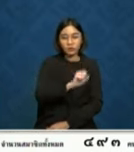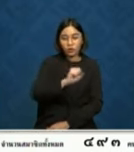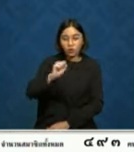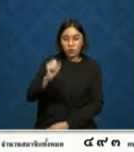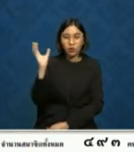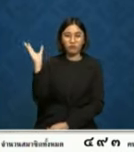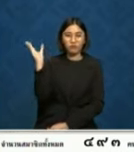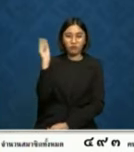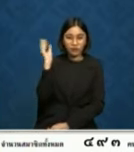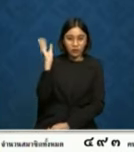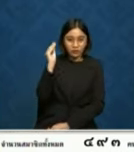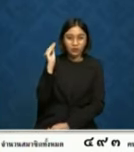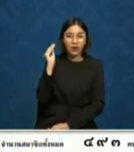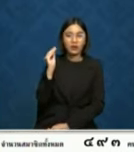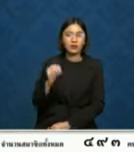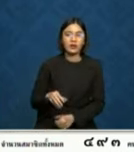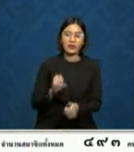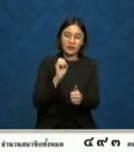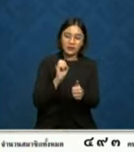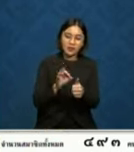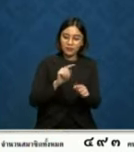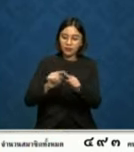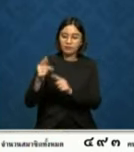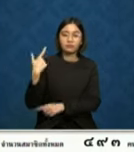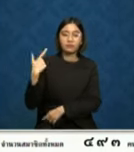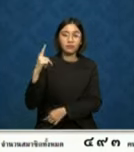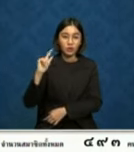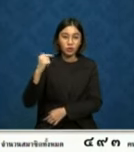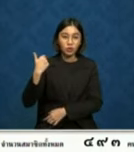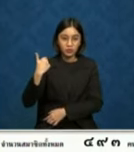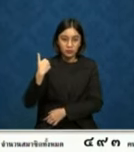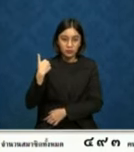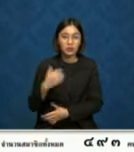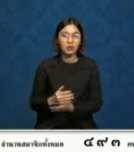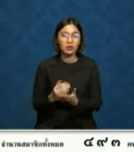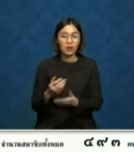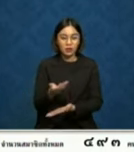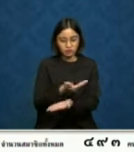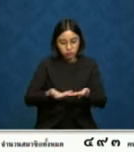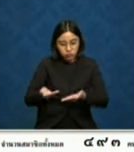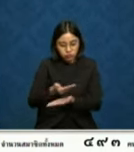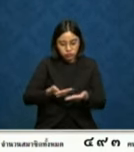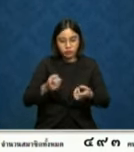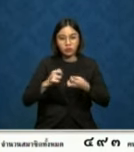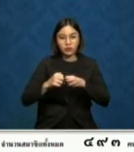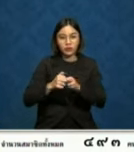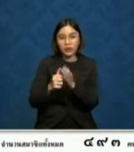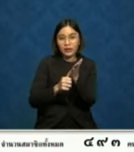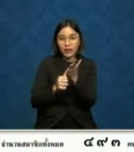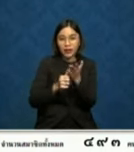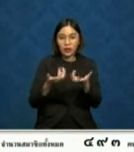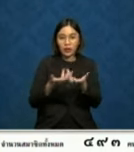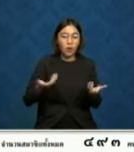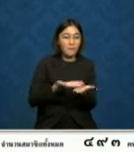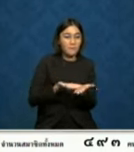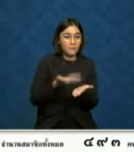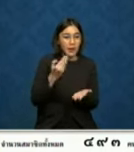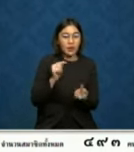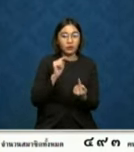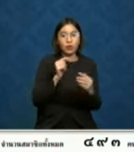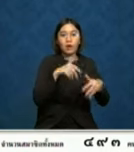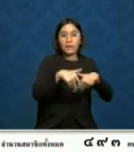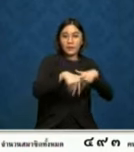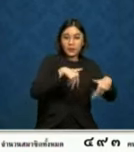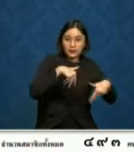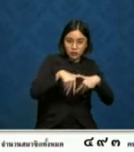ราษฎรมากๆคำแนะนำต่างๆมีประโยชน์แล้วจะสามารถระดมสมองแก้ปัญหาสินค้าราคาแพงระหว่างภาคประชา